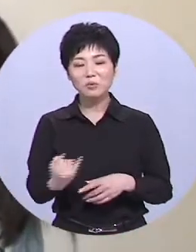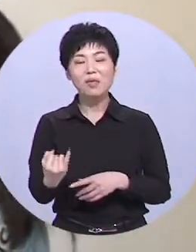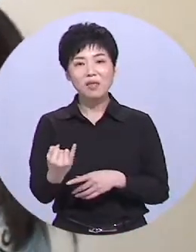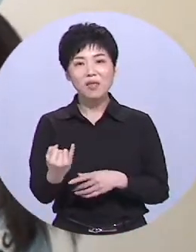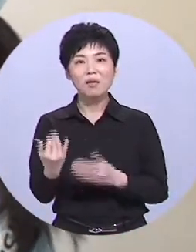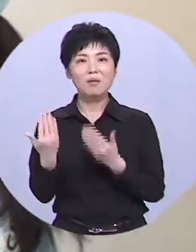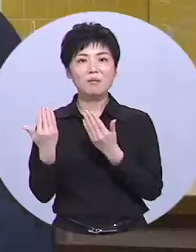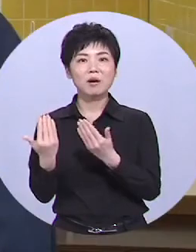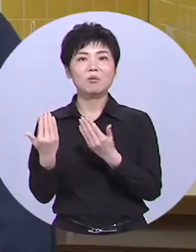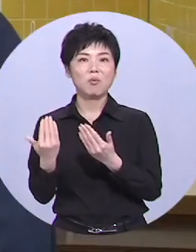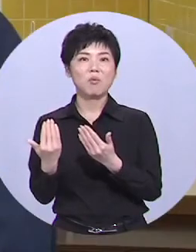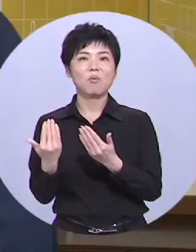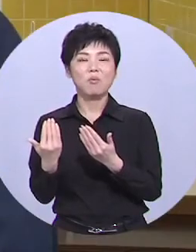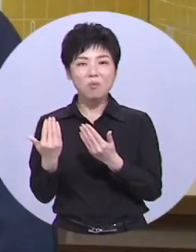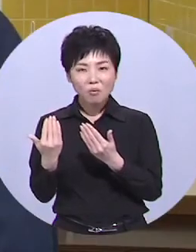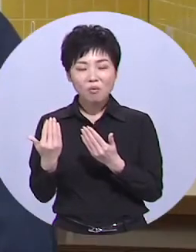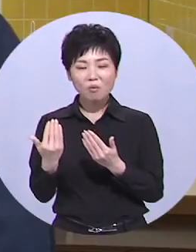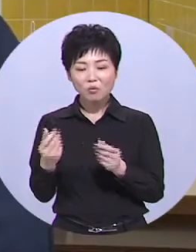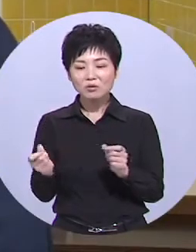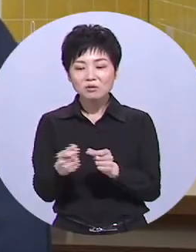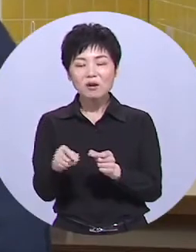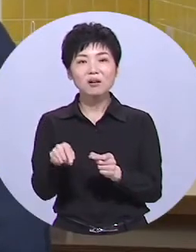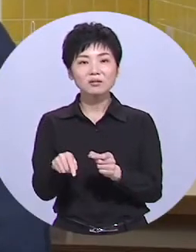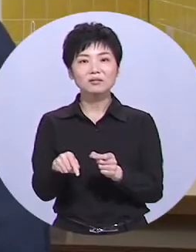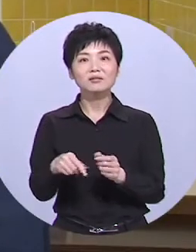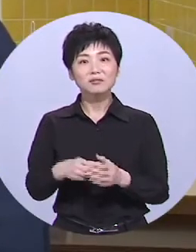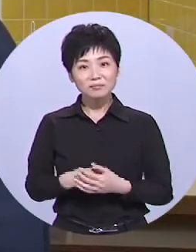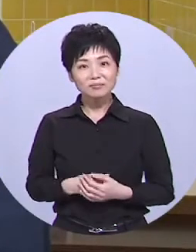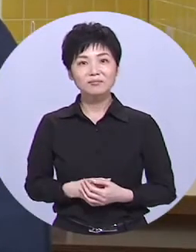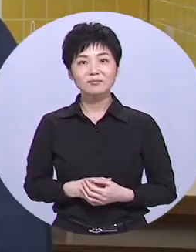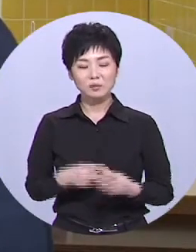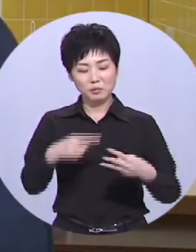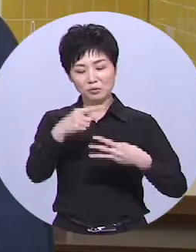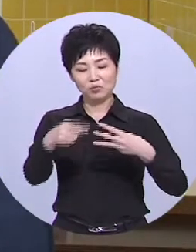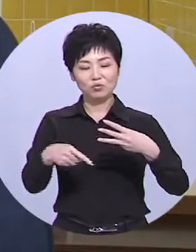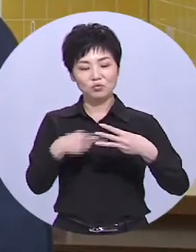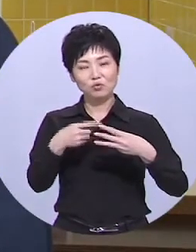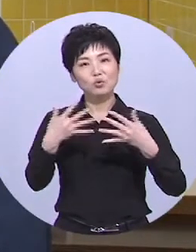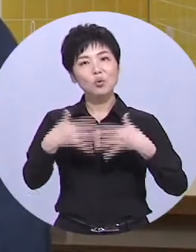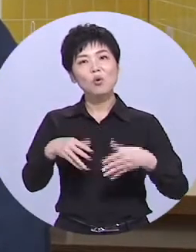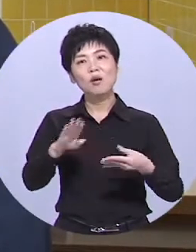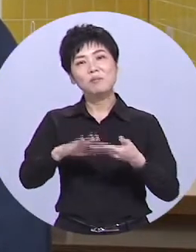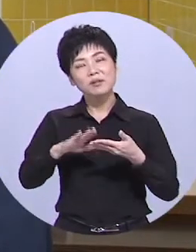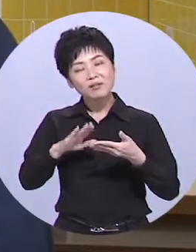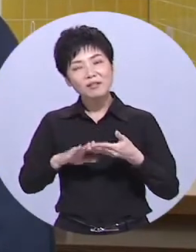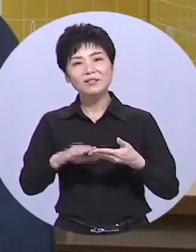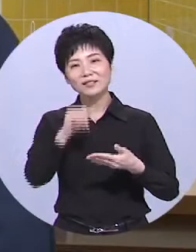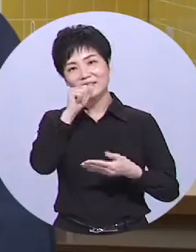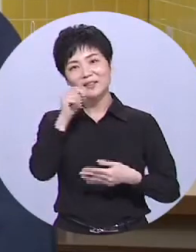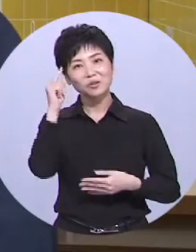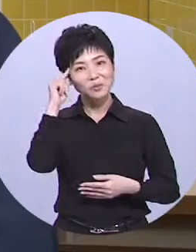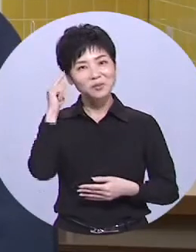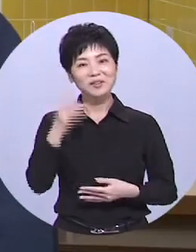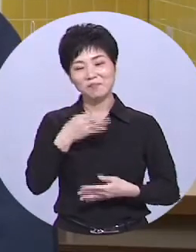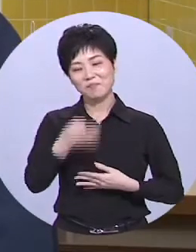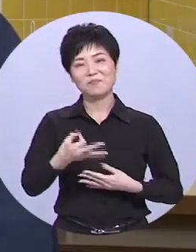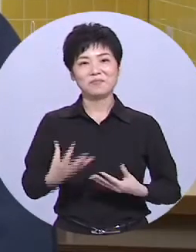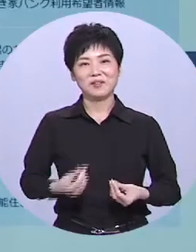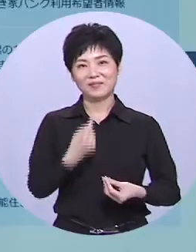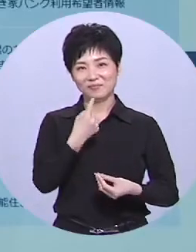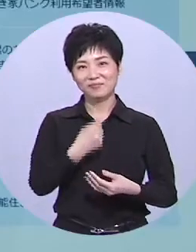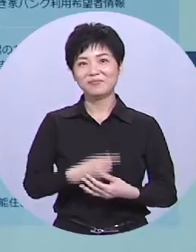ている学校に中学1年生で入学したということがありましたので、飯能がいいなとそのように思いました